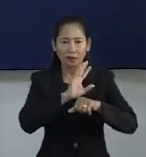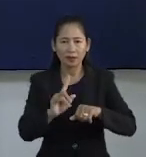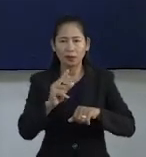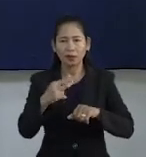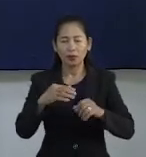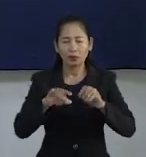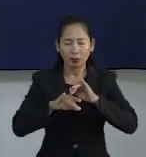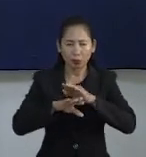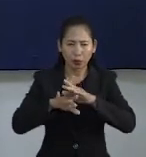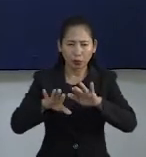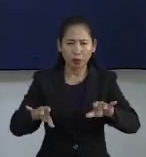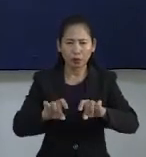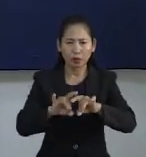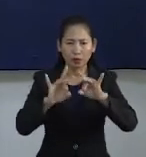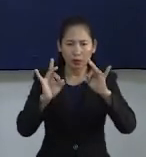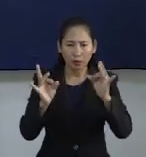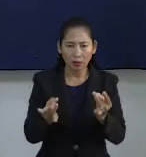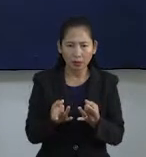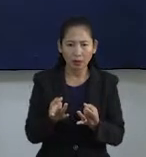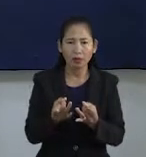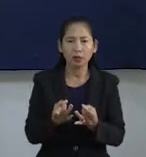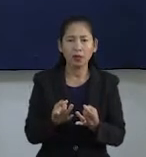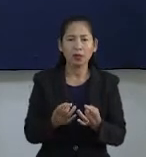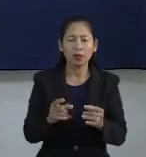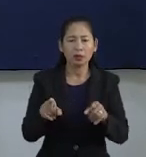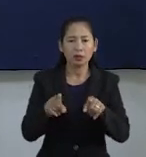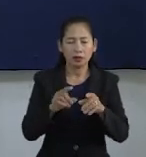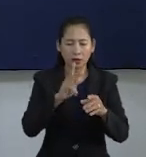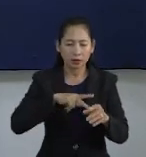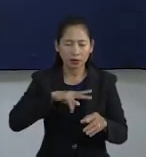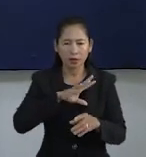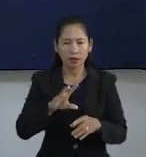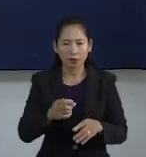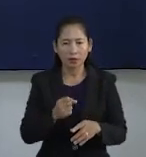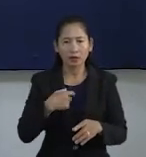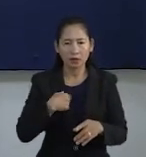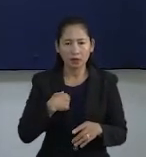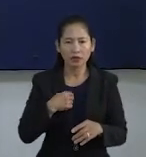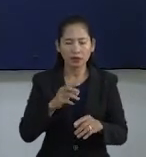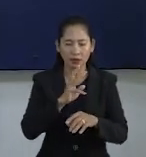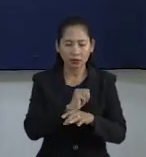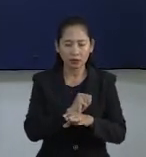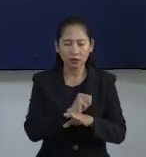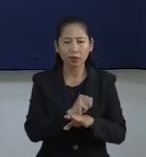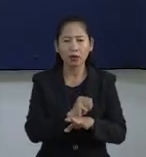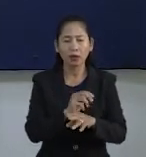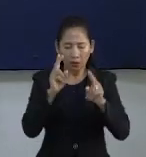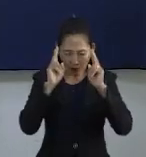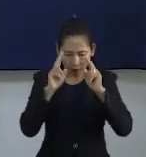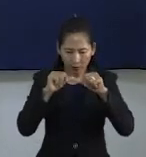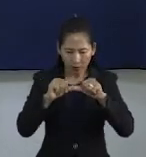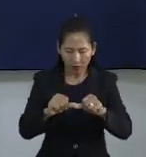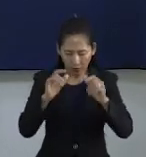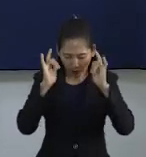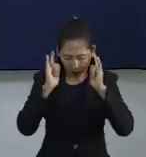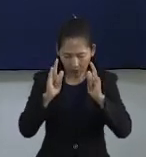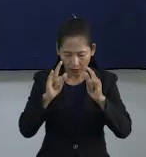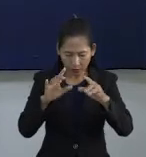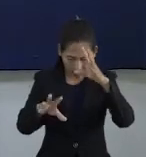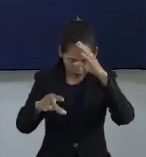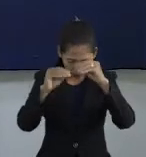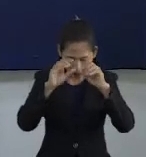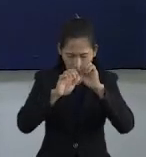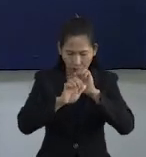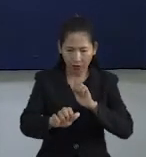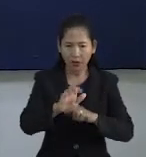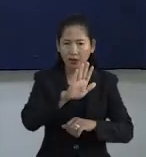nơi đại diện thất bạc nơi lưu bị phổ lốt hay nó có đôi bài hình chính là chắc cảm chia dưỡng chấn cứ dùng ọc rốm nơi tay bằng to ca bằng riêng đừng riêng phi chậm